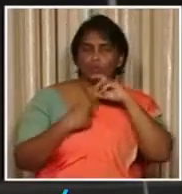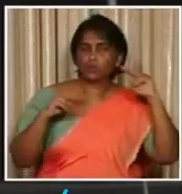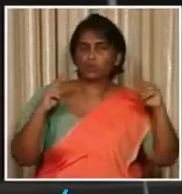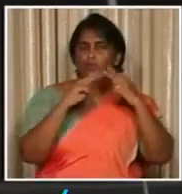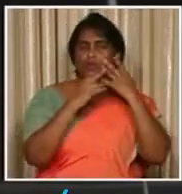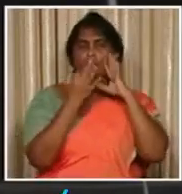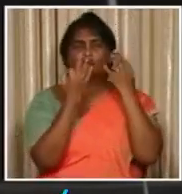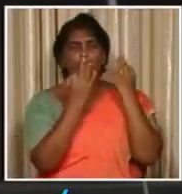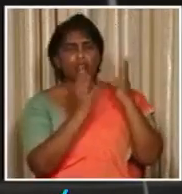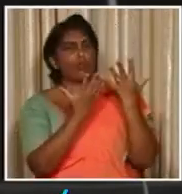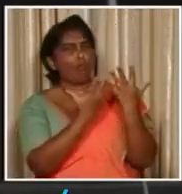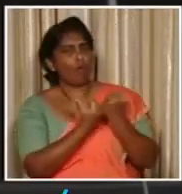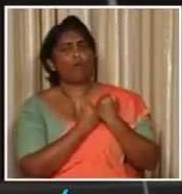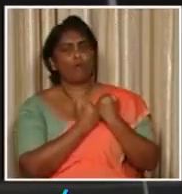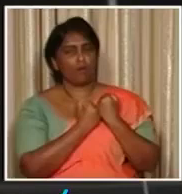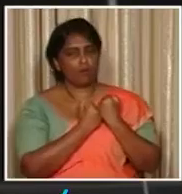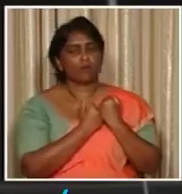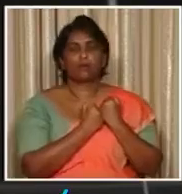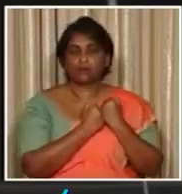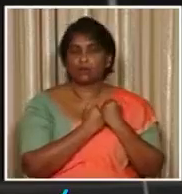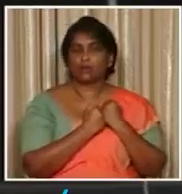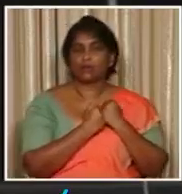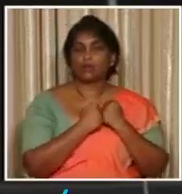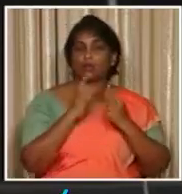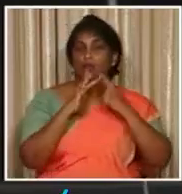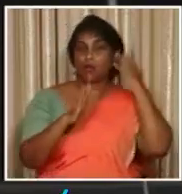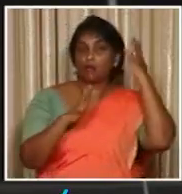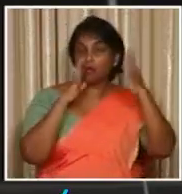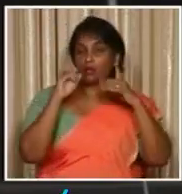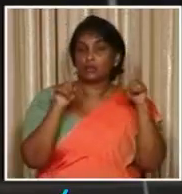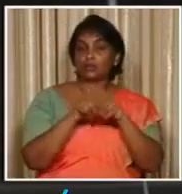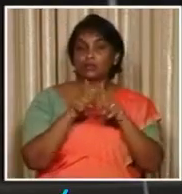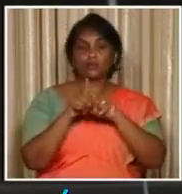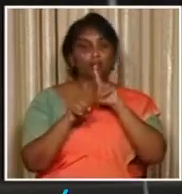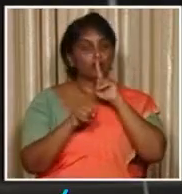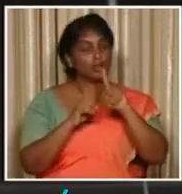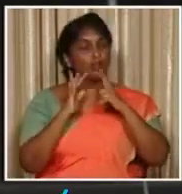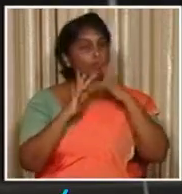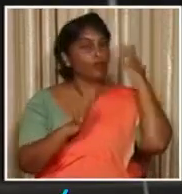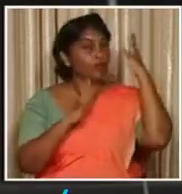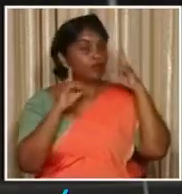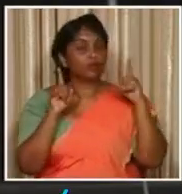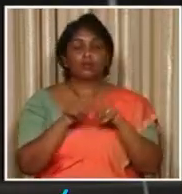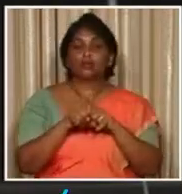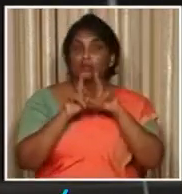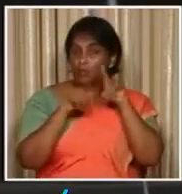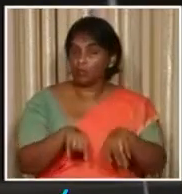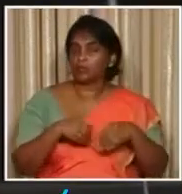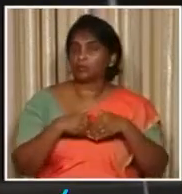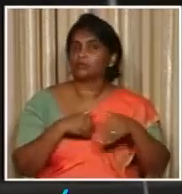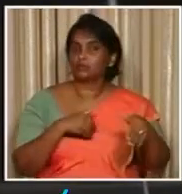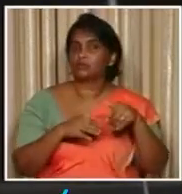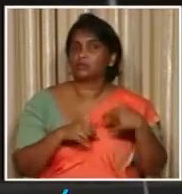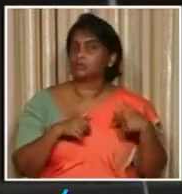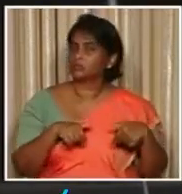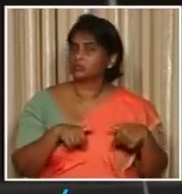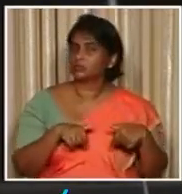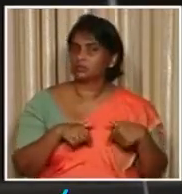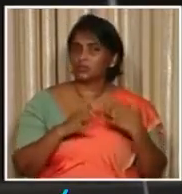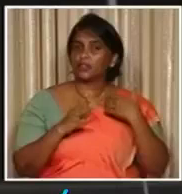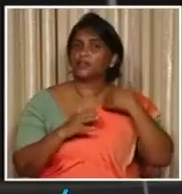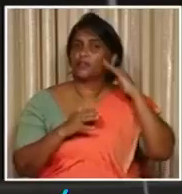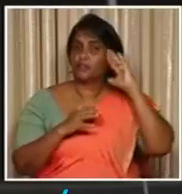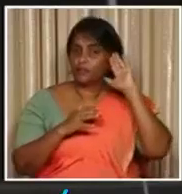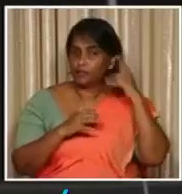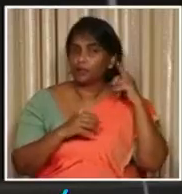ස්වාධීනත්වය අත්‍යවශ්‍යයි. එතකොට ජාත්‍යන්තර වශයෙන් අපි කතා කරොත් ජාත්‍යන්තර වශයෙන් මේ වෙනකොට අද